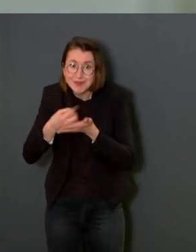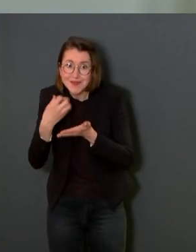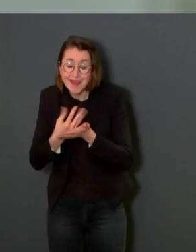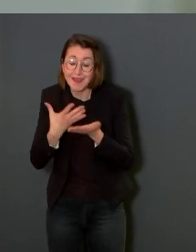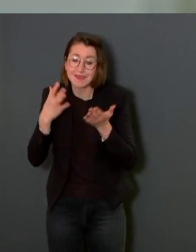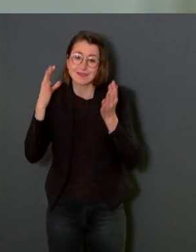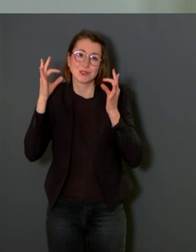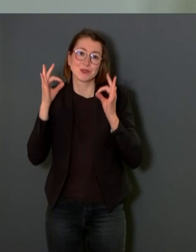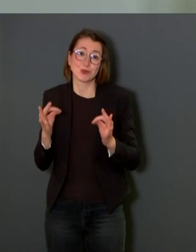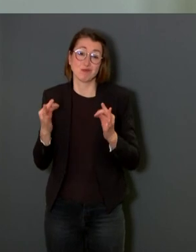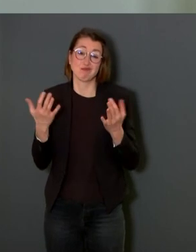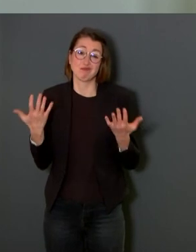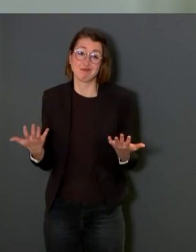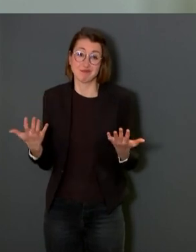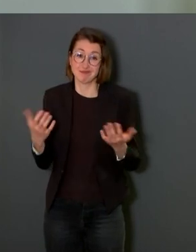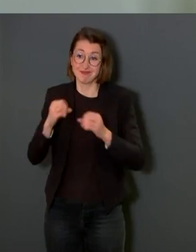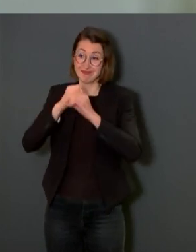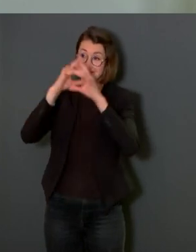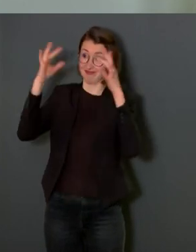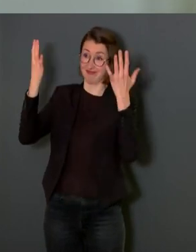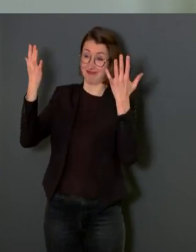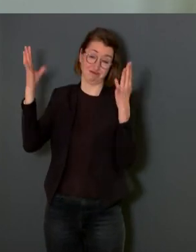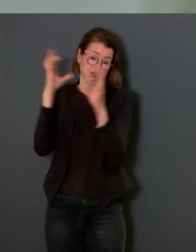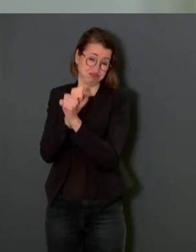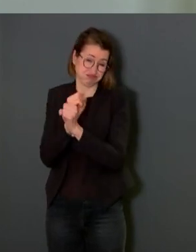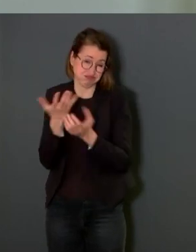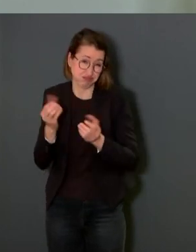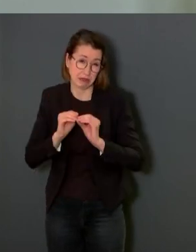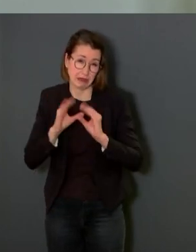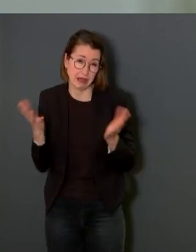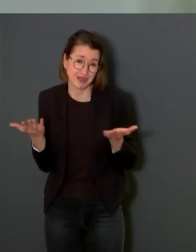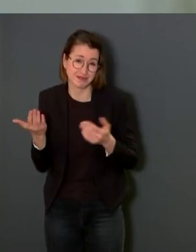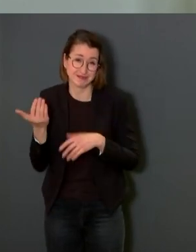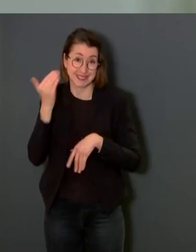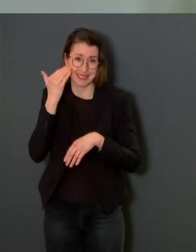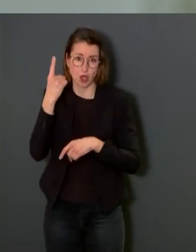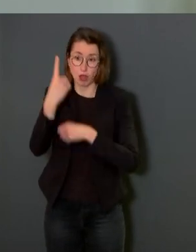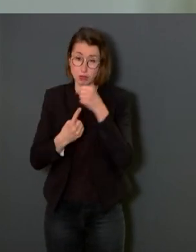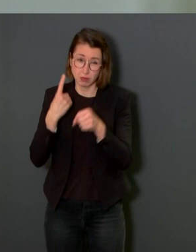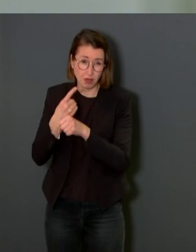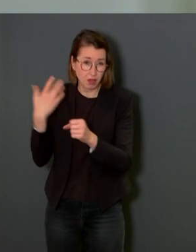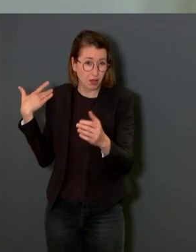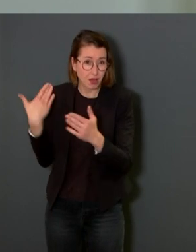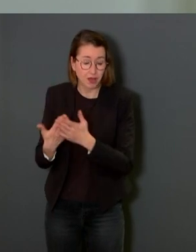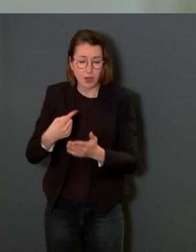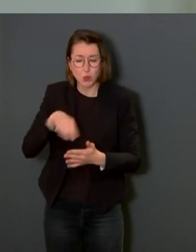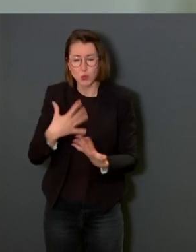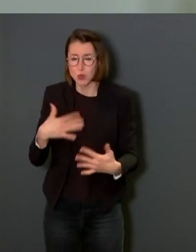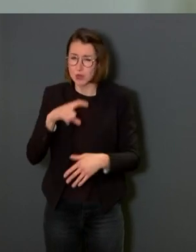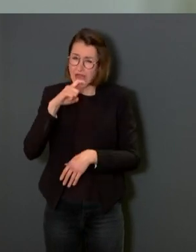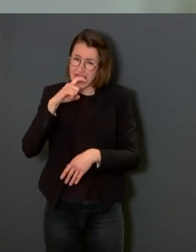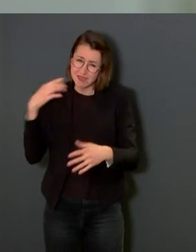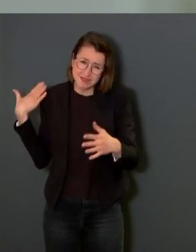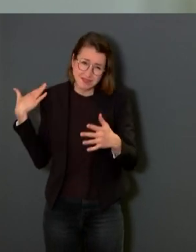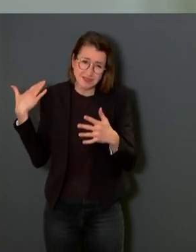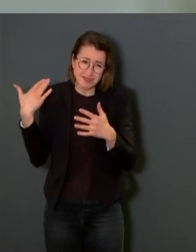population fait depuis un an d'énormes efforts. Et si les chiffres ont pu s'améliorer comme ils sont améliorés, je vais dire ces derniers mois,